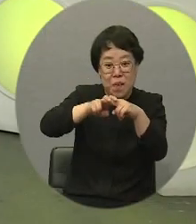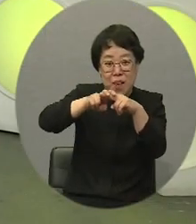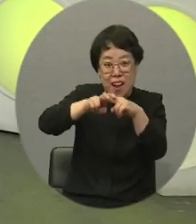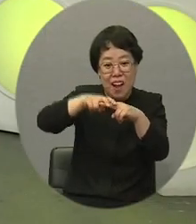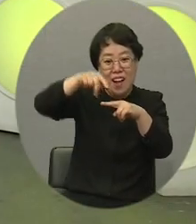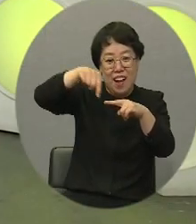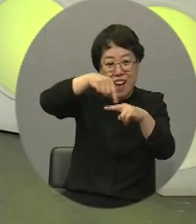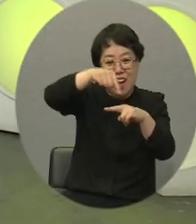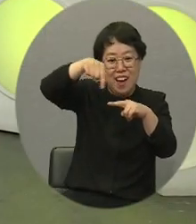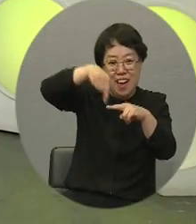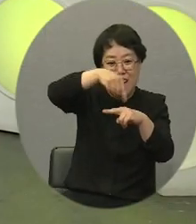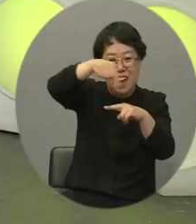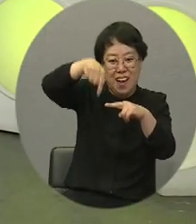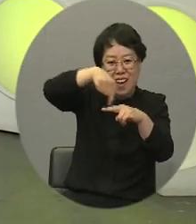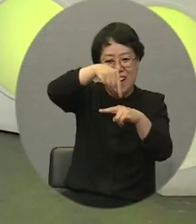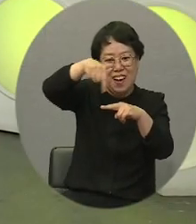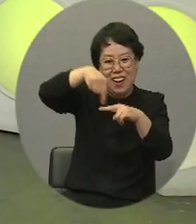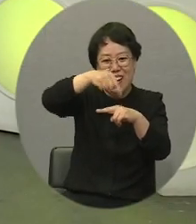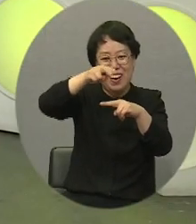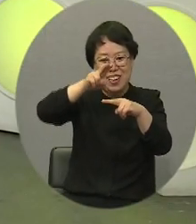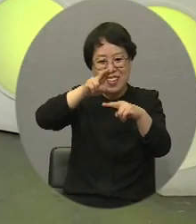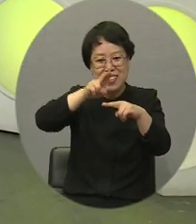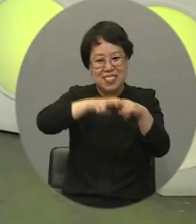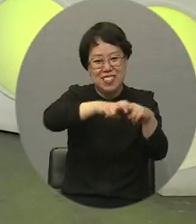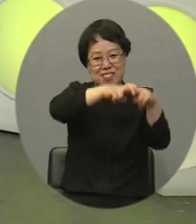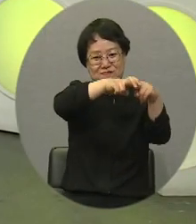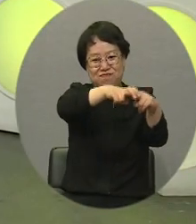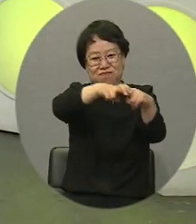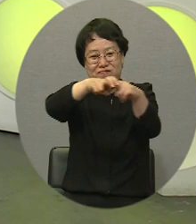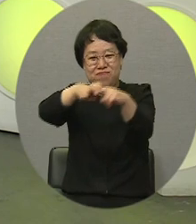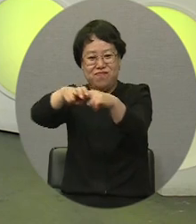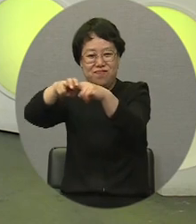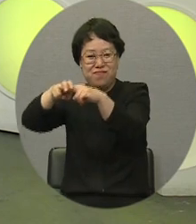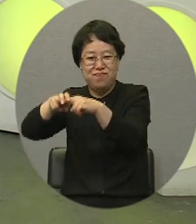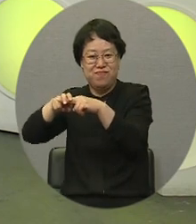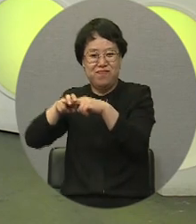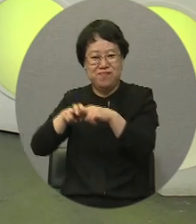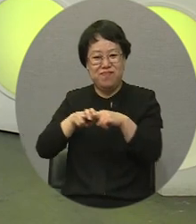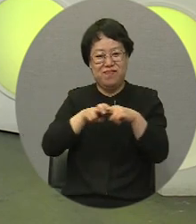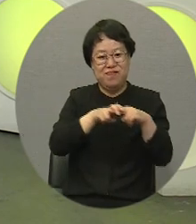빙글 도는 의자 회전 의자에